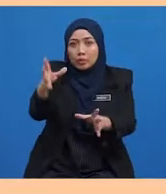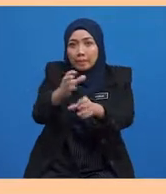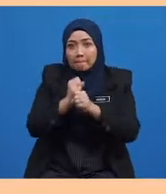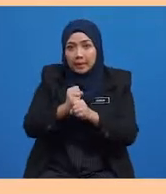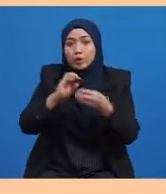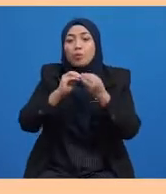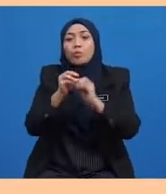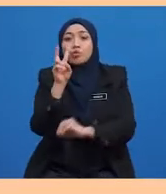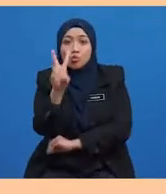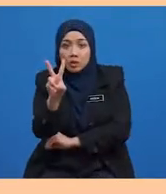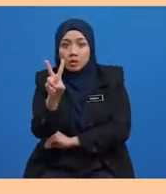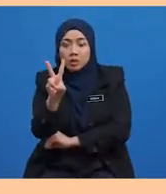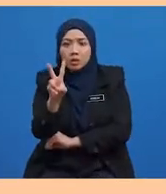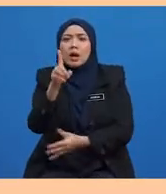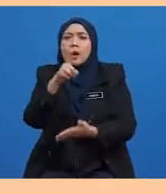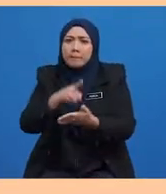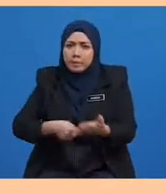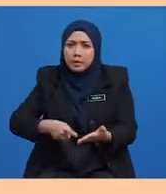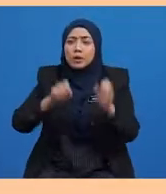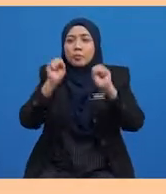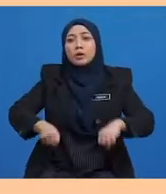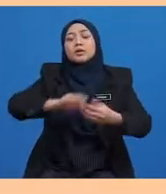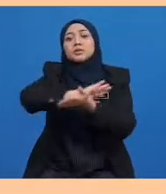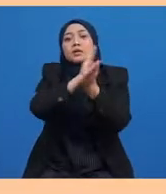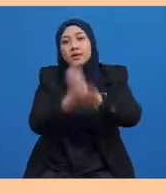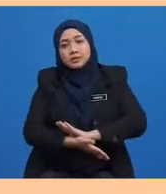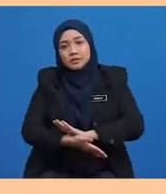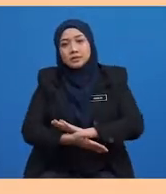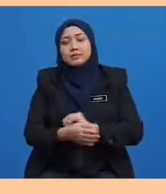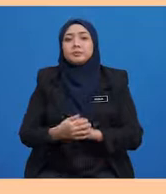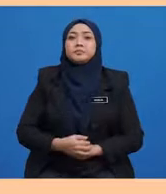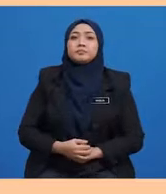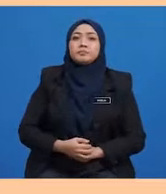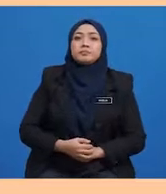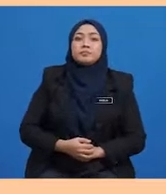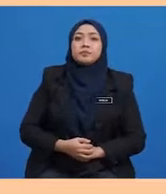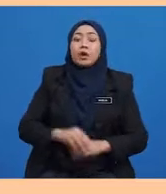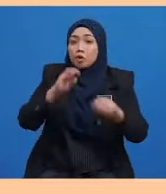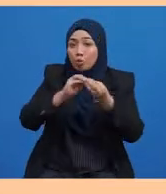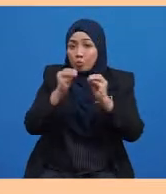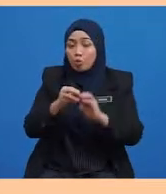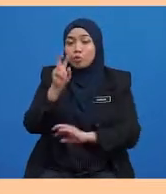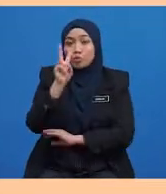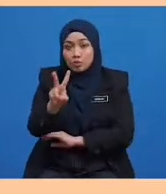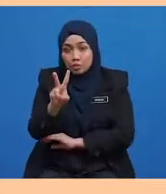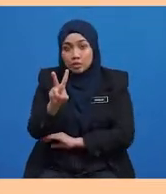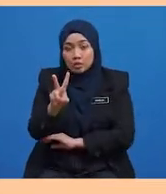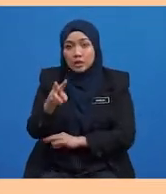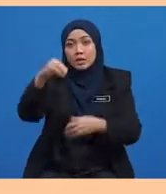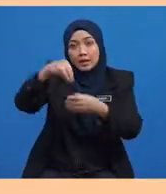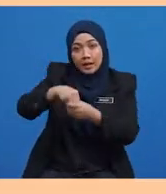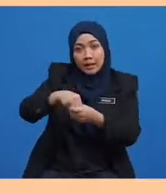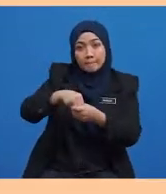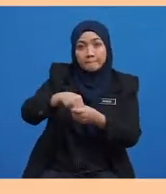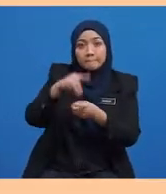kebolehjadiannya? Hebat betul murid-murid cikgu. Bilangan nombor 2 yang terdapat dalam sebiji dadu